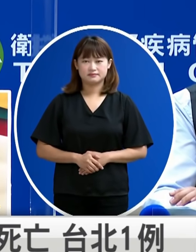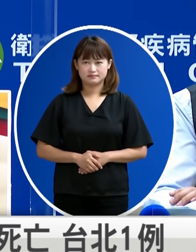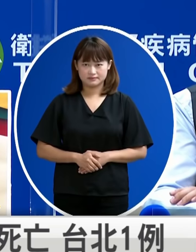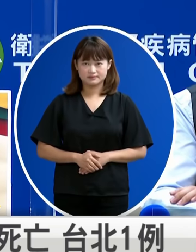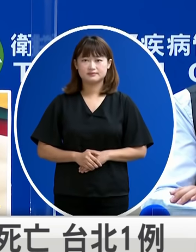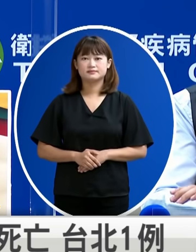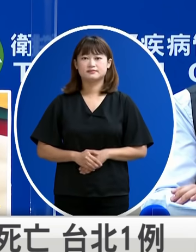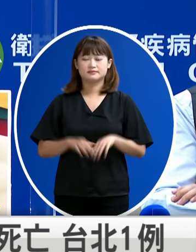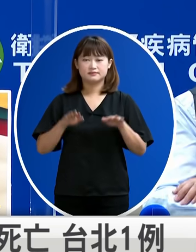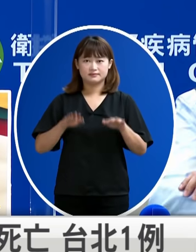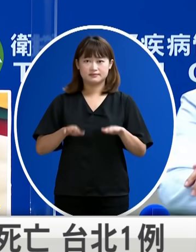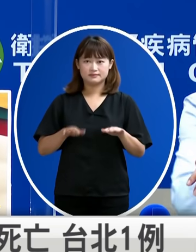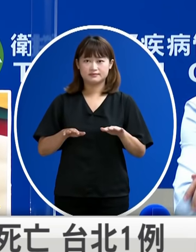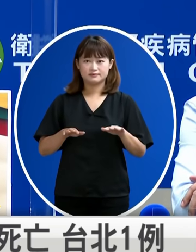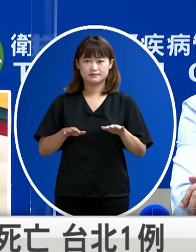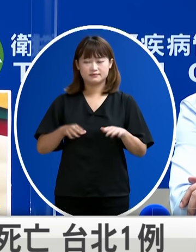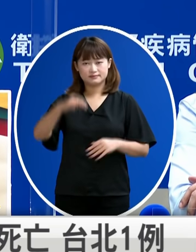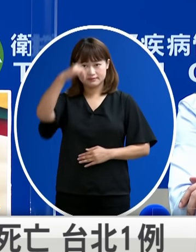好，那